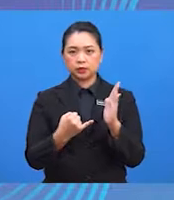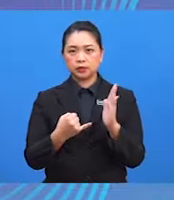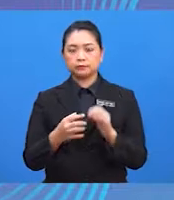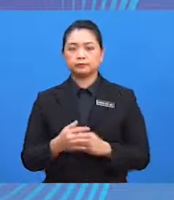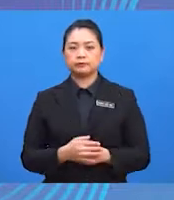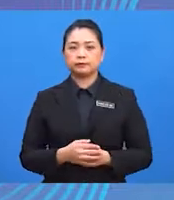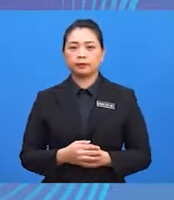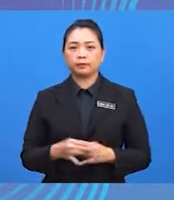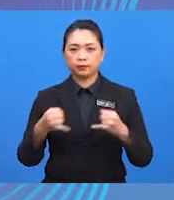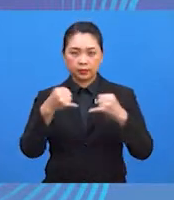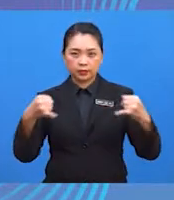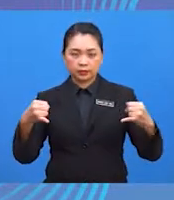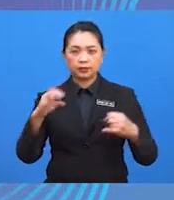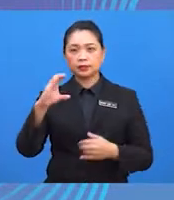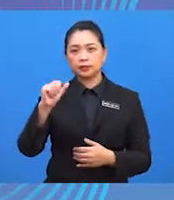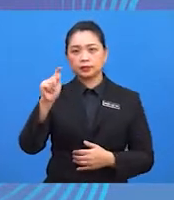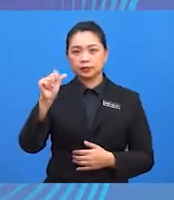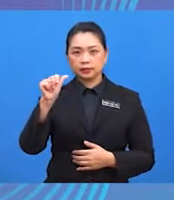catan. Betul?